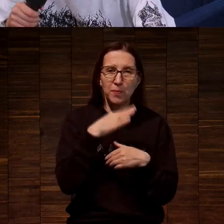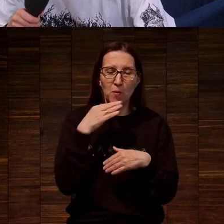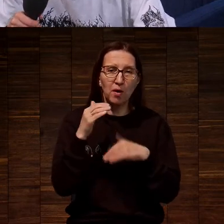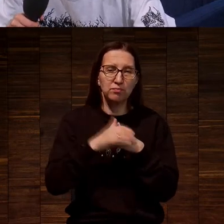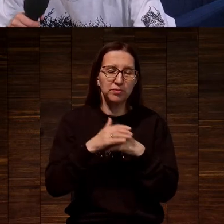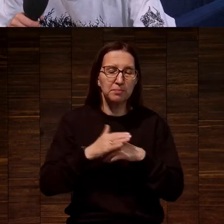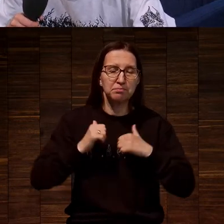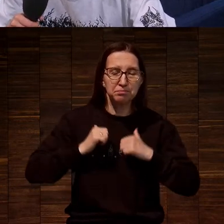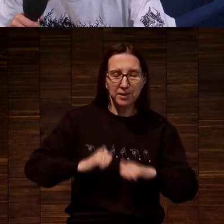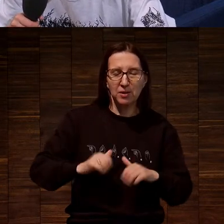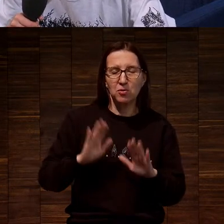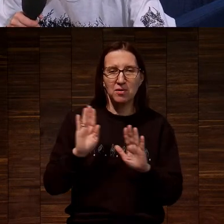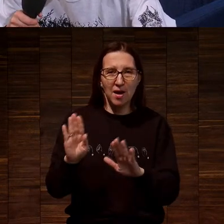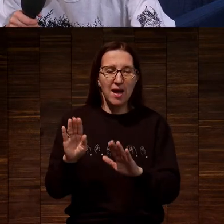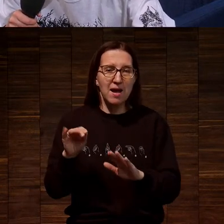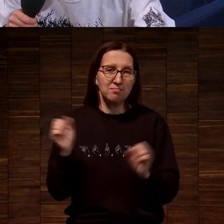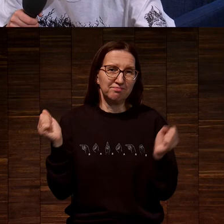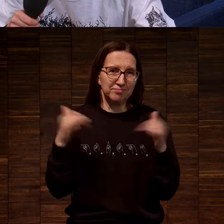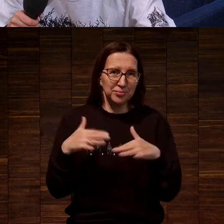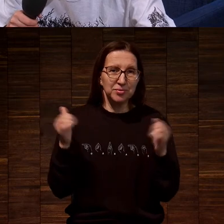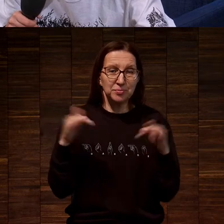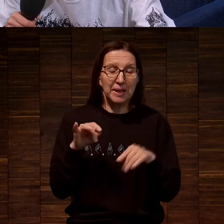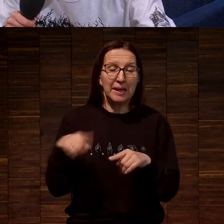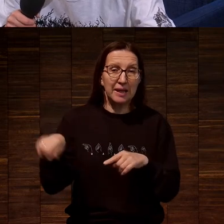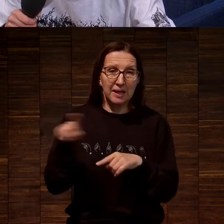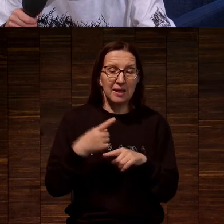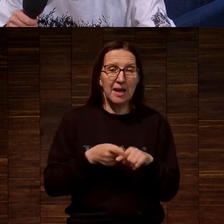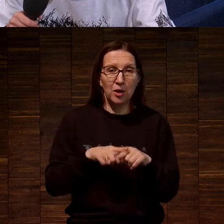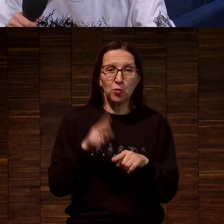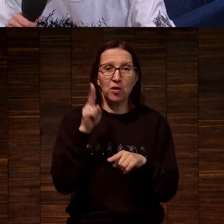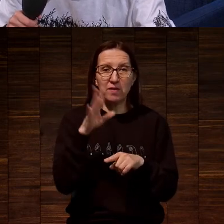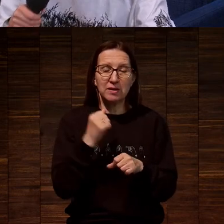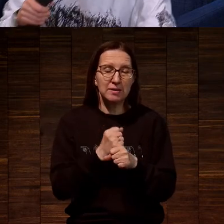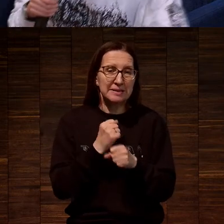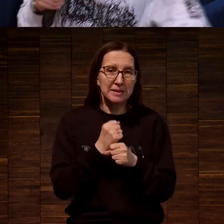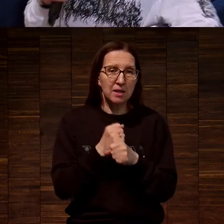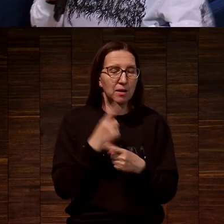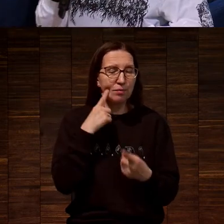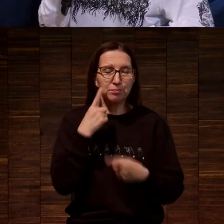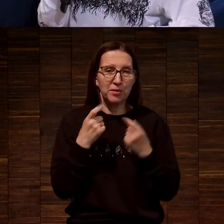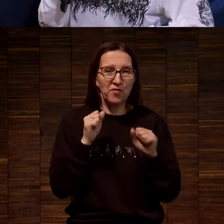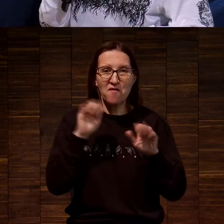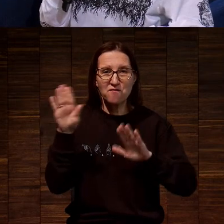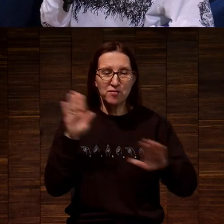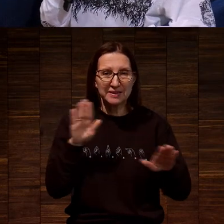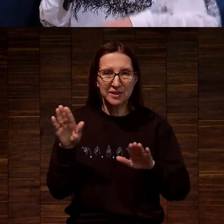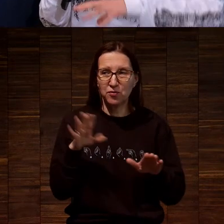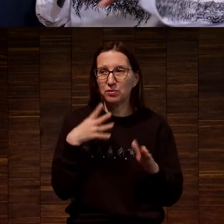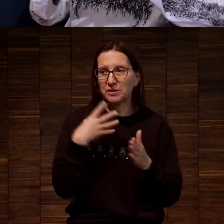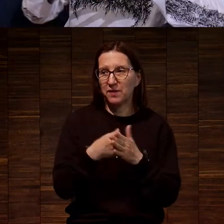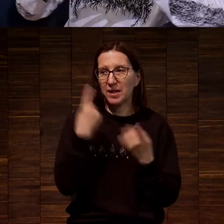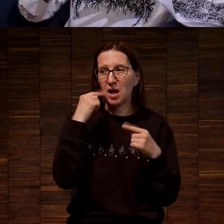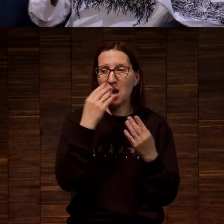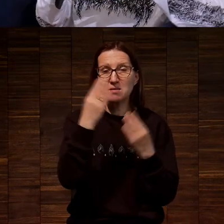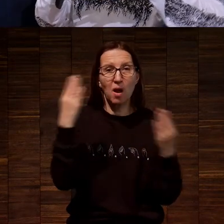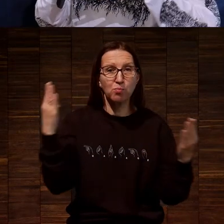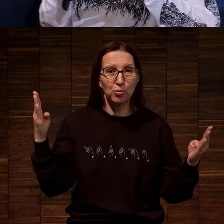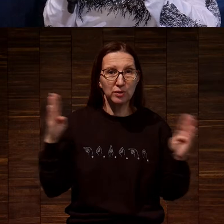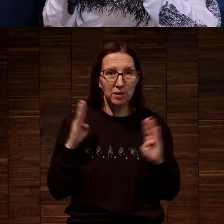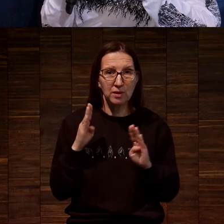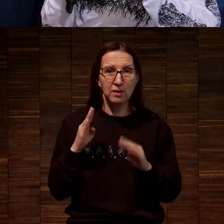вечеров, буйных и небуйных, вот, соответственно, они ее адаптировали, они сделали невероятную выставку своих работ, которая